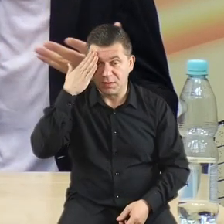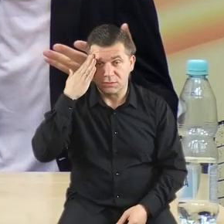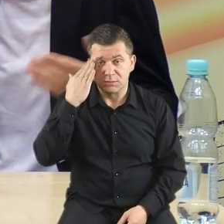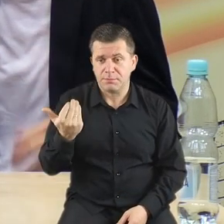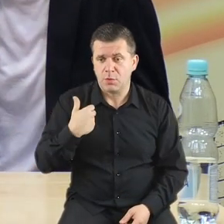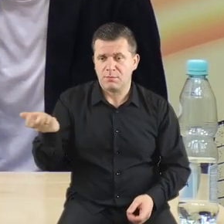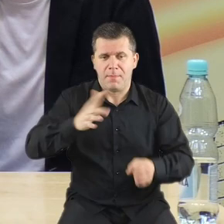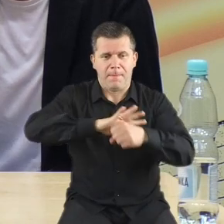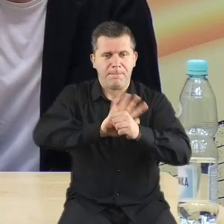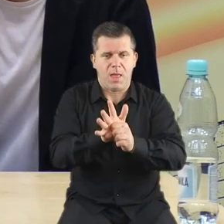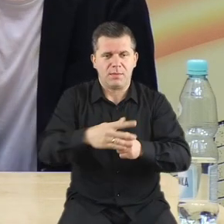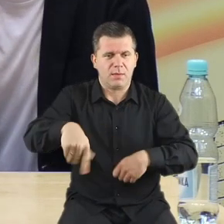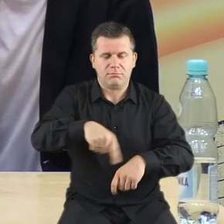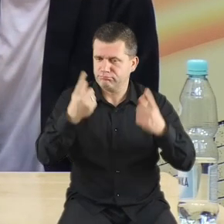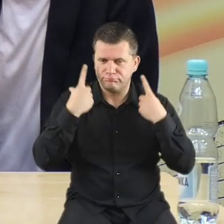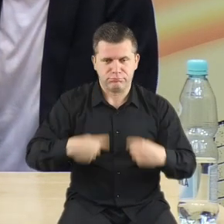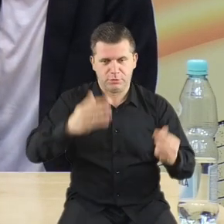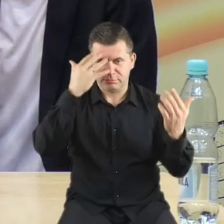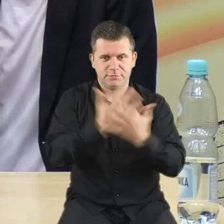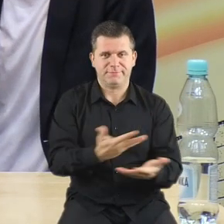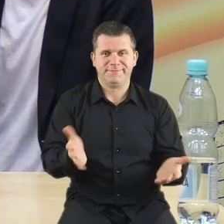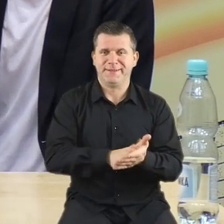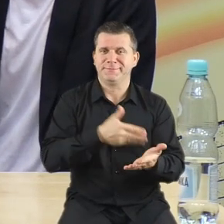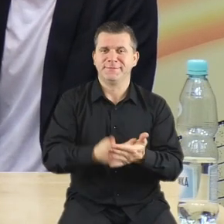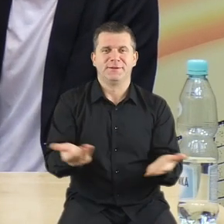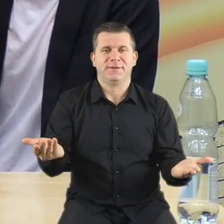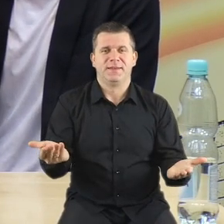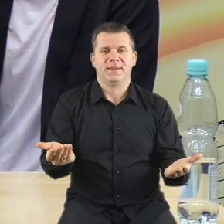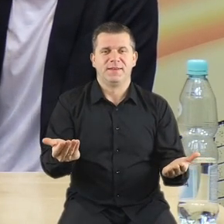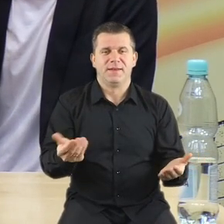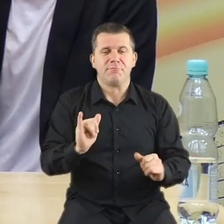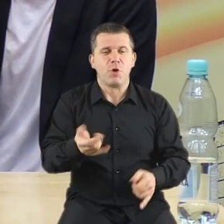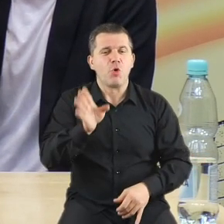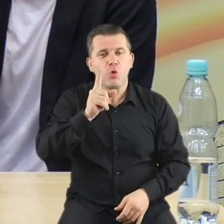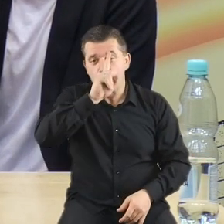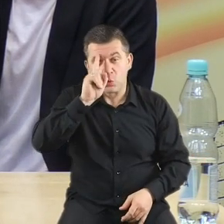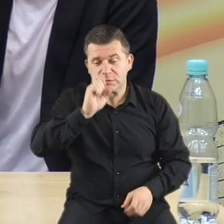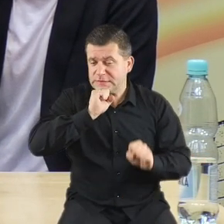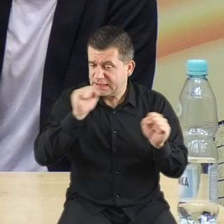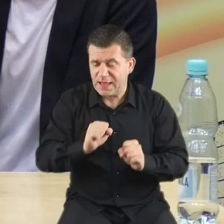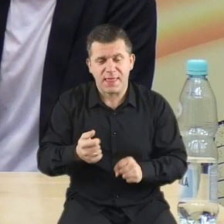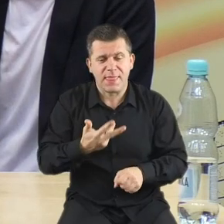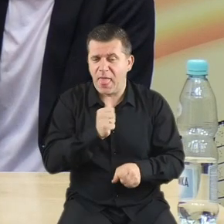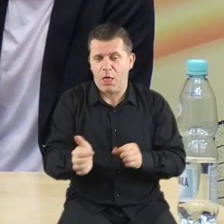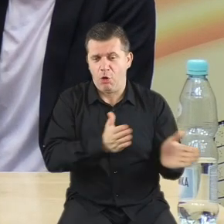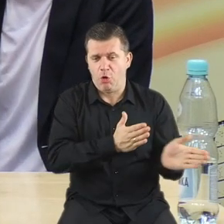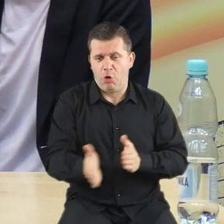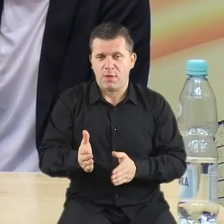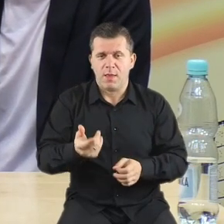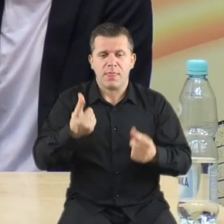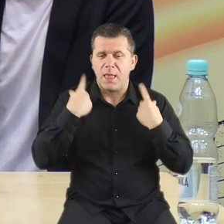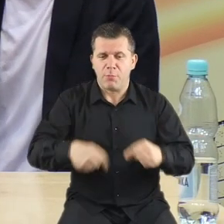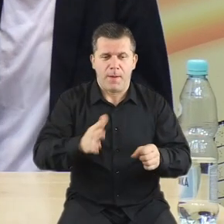przecież nikt z nas się tego nie spodziewał. To się wydaje, tak jak ludzie właśnie nigdy się nie są gotowi, nie spodziewają się ani pandemii, ani